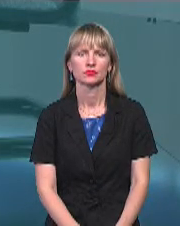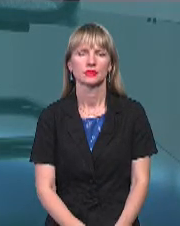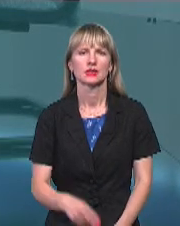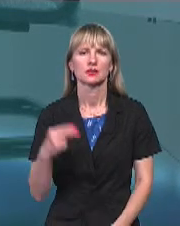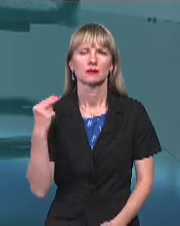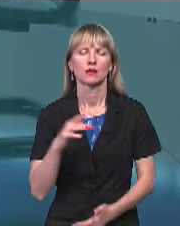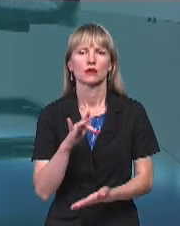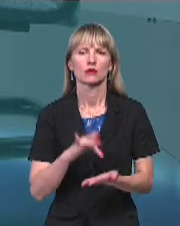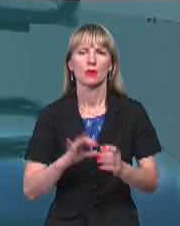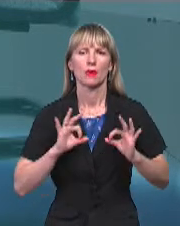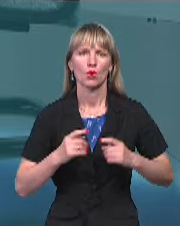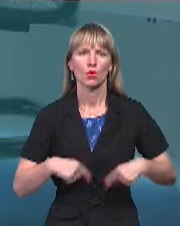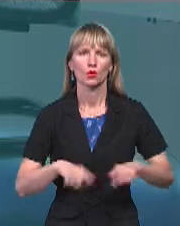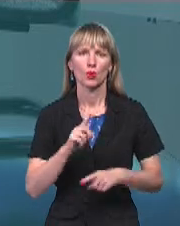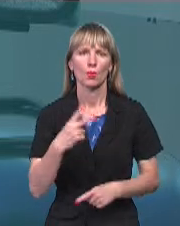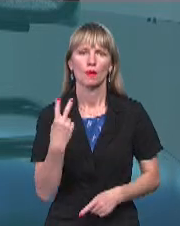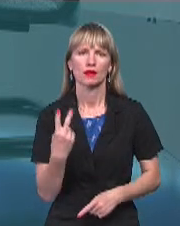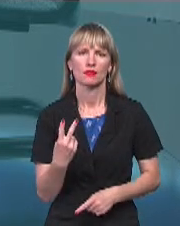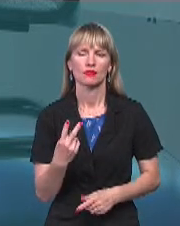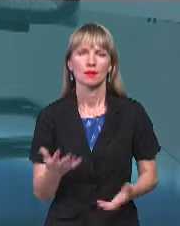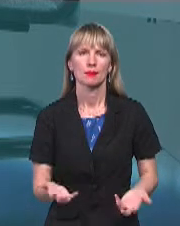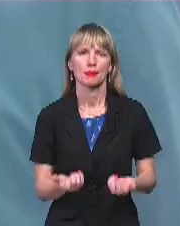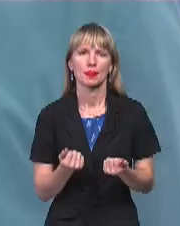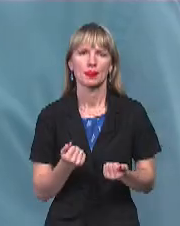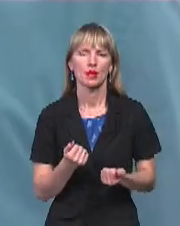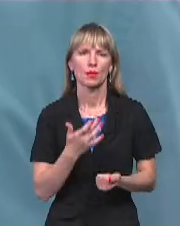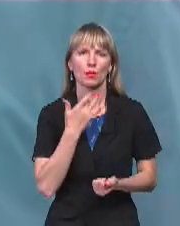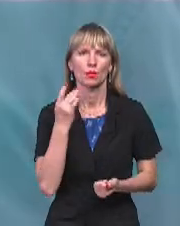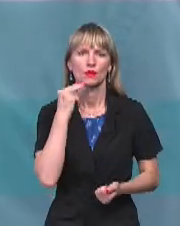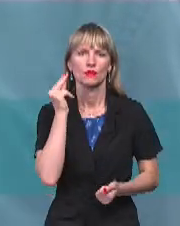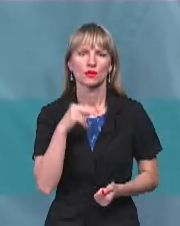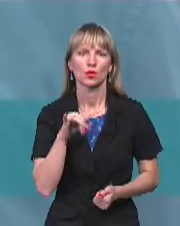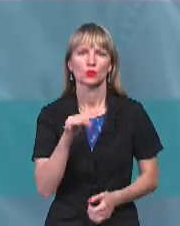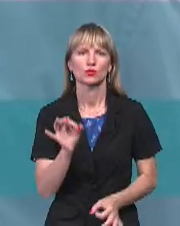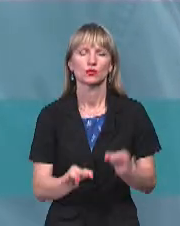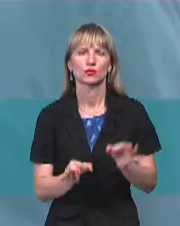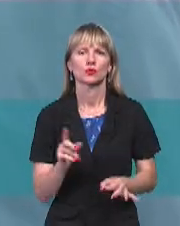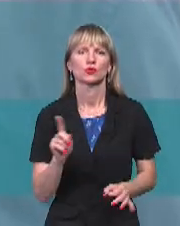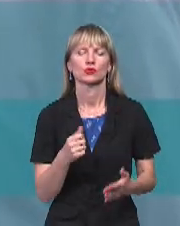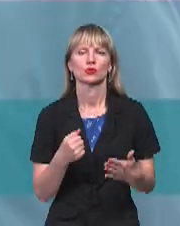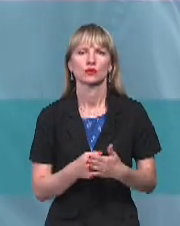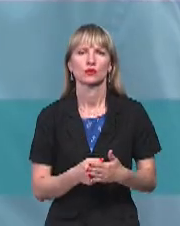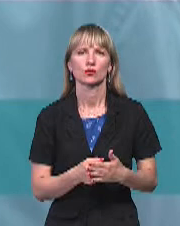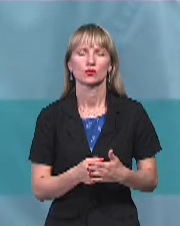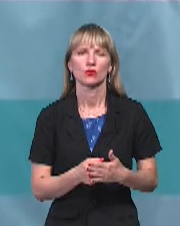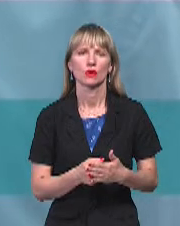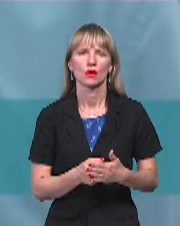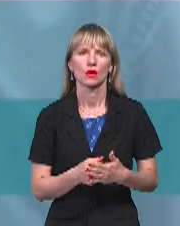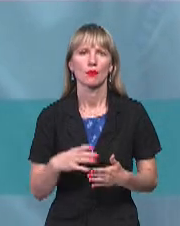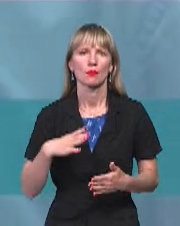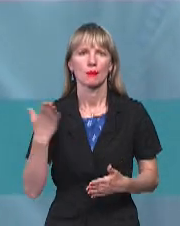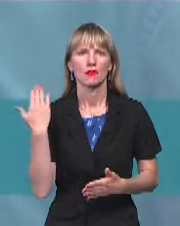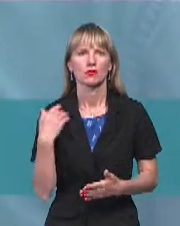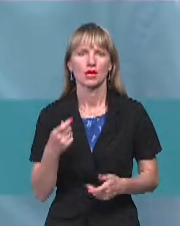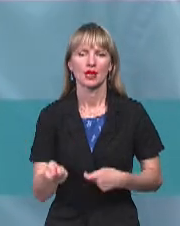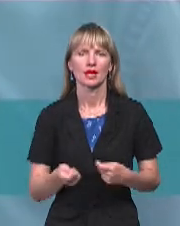Запорізькою місцевою прокуратурою номер 2 підтримується публічне обвинувачення у суді щодо колишнього